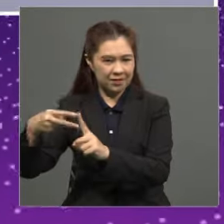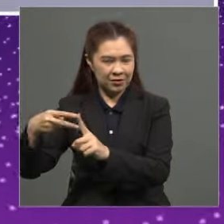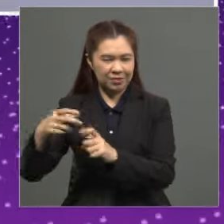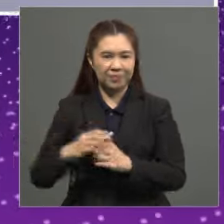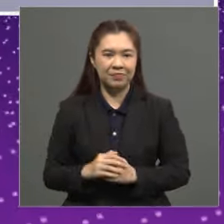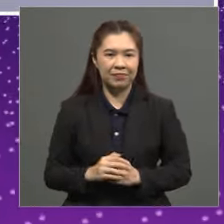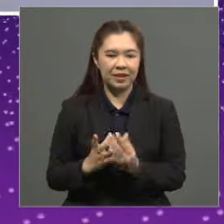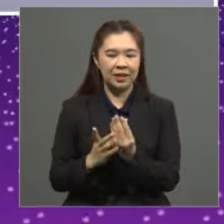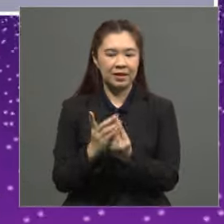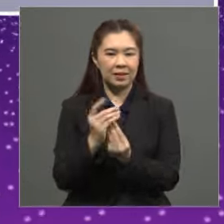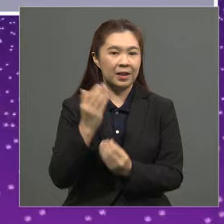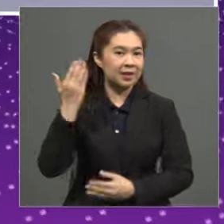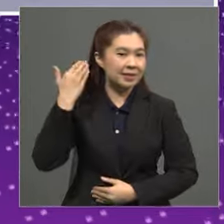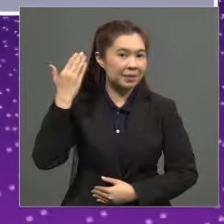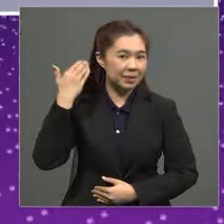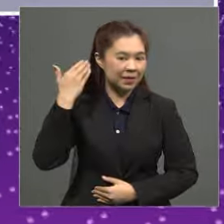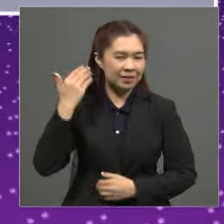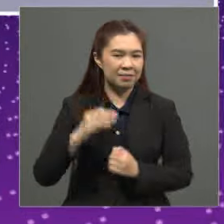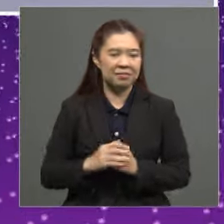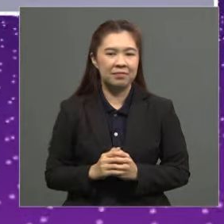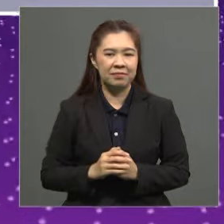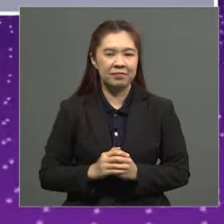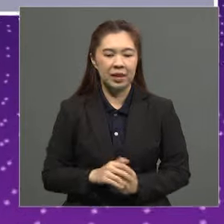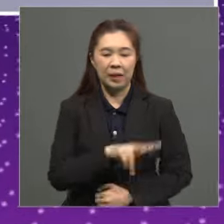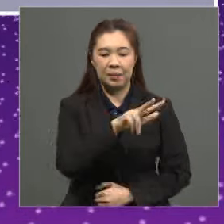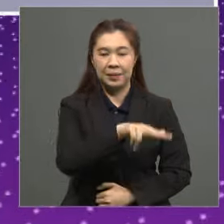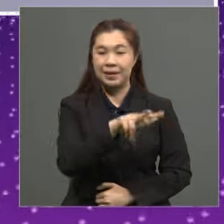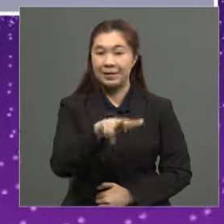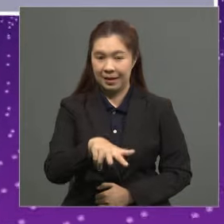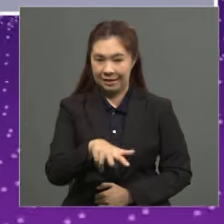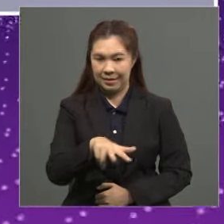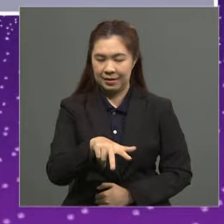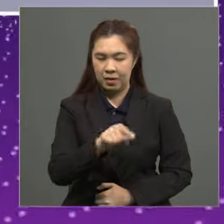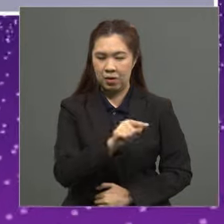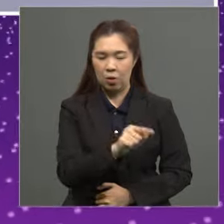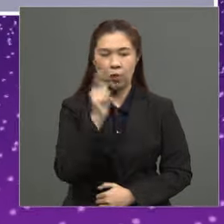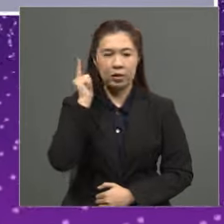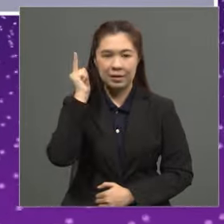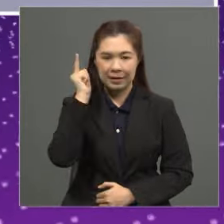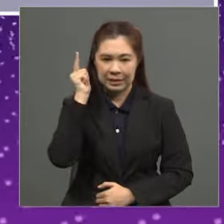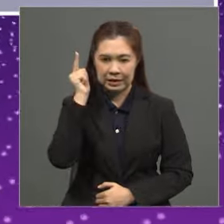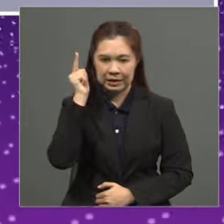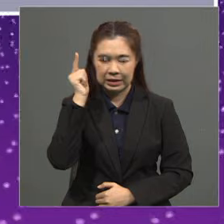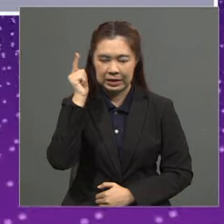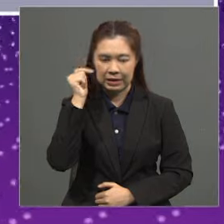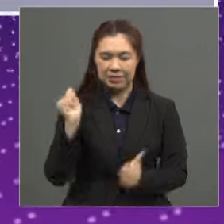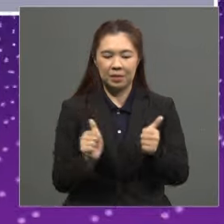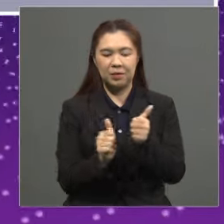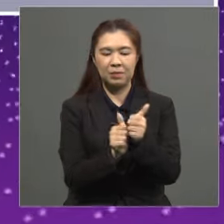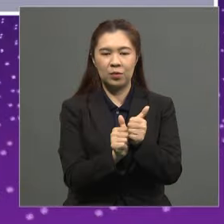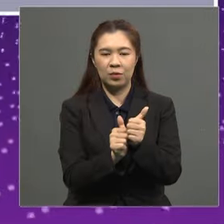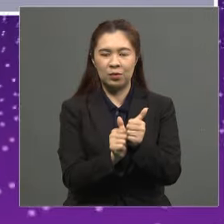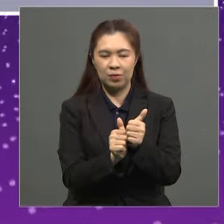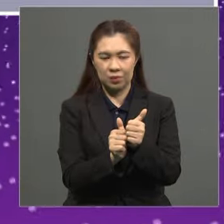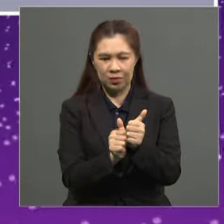ว่าในสัปดาห์ที่ผ่านมาเราได้เห็นว่าอย่างเพื่อไทยเองเนี่ยตัวคุณทักษิณชินวัตรผู้ช่วยหาศีอ่ะเป็นผู้ช่วยหาเสียง